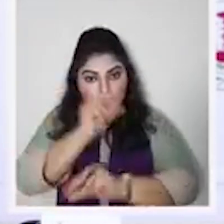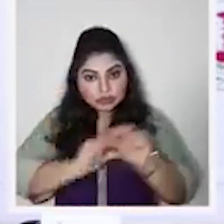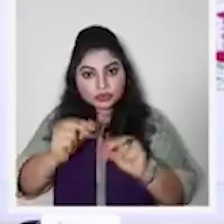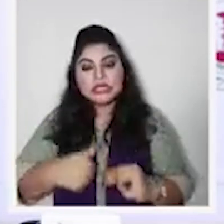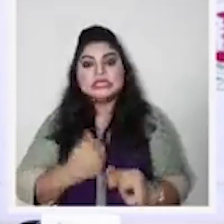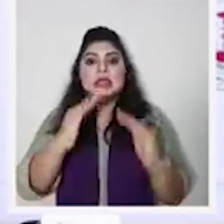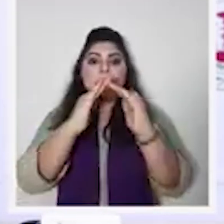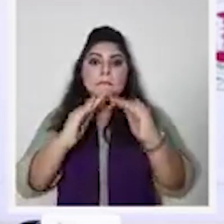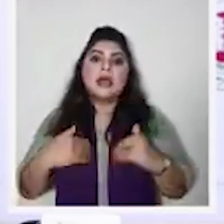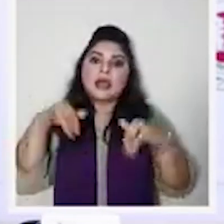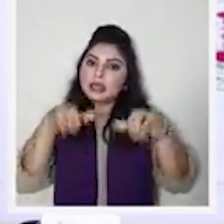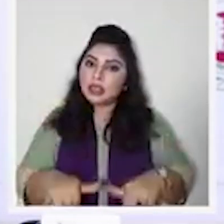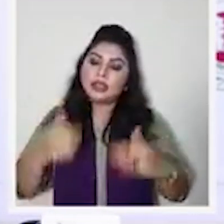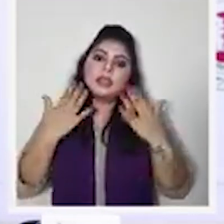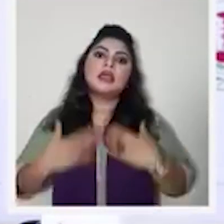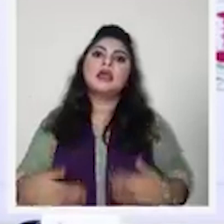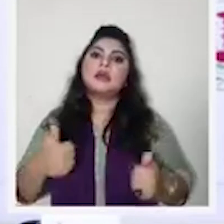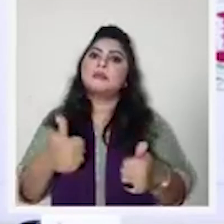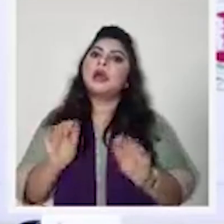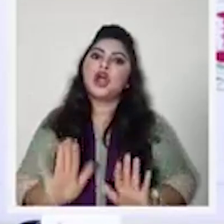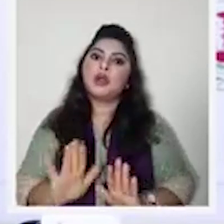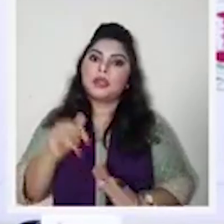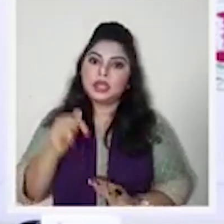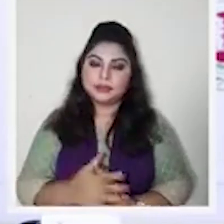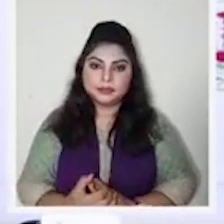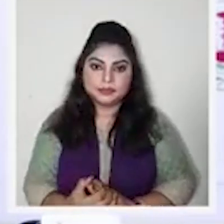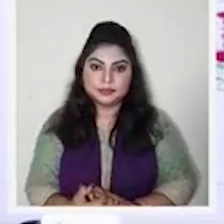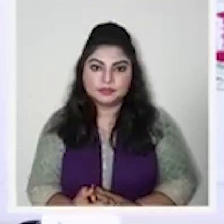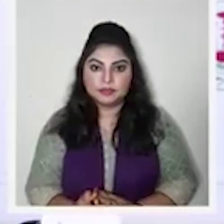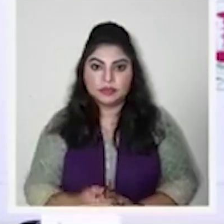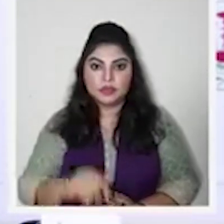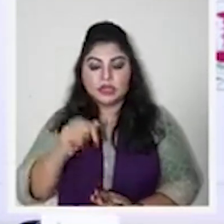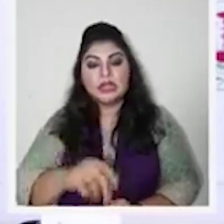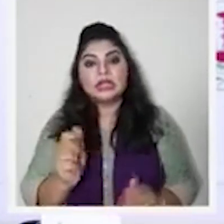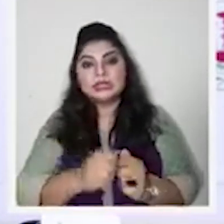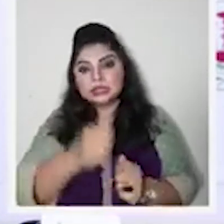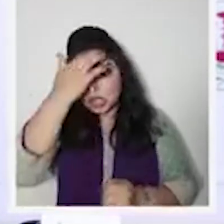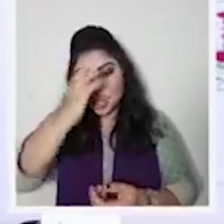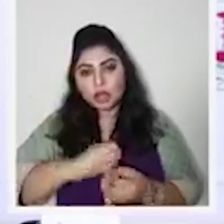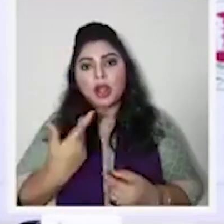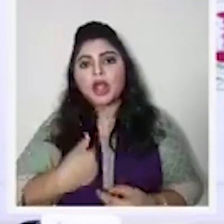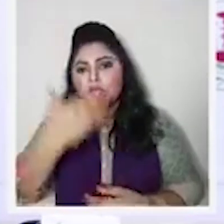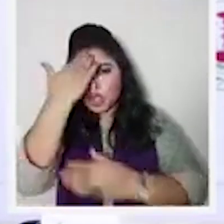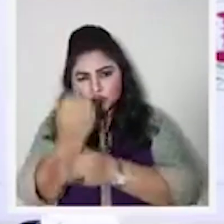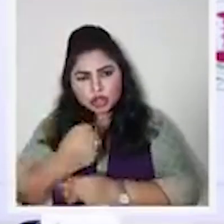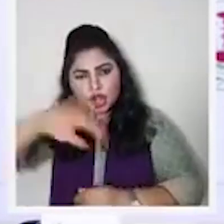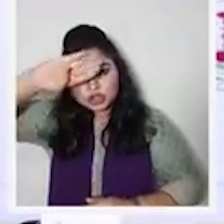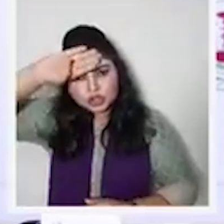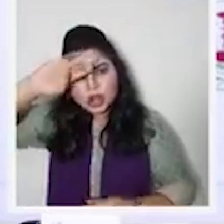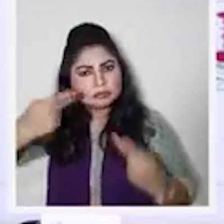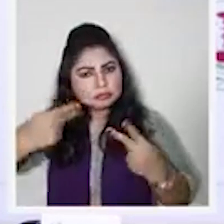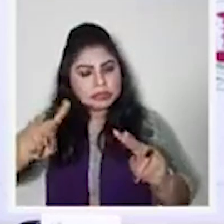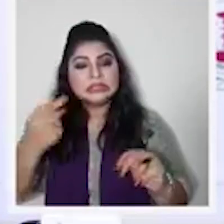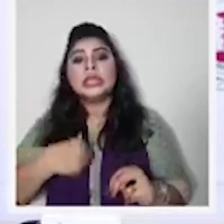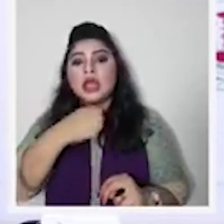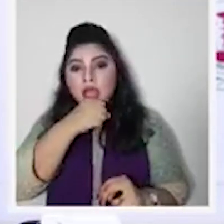আসলে শতকরা 80% মানুষের লক্ষণ এবং উপসর্গ মৃদু থাকে, যারা বাসায় থেকেই চিকিৎসা নিয়ে সুস্থ হয়ে যাচ্ছেন, এবং